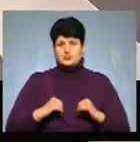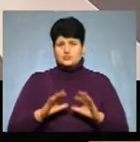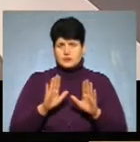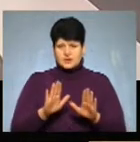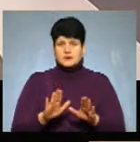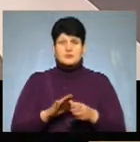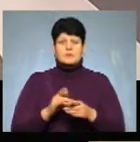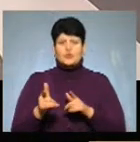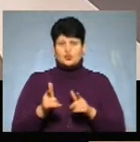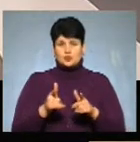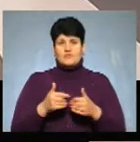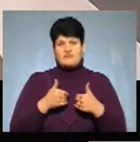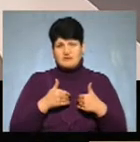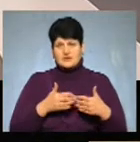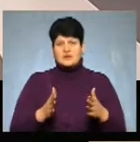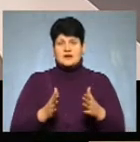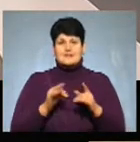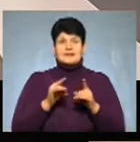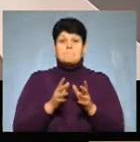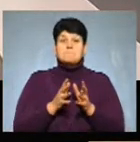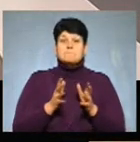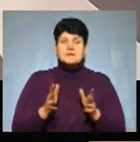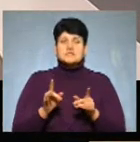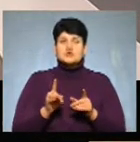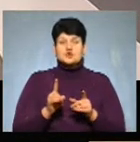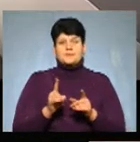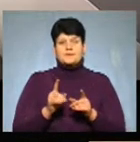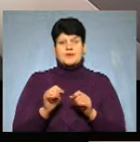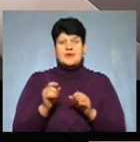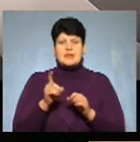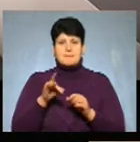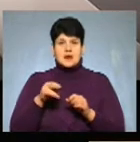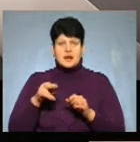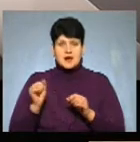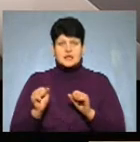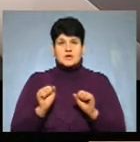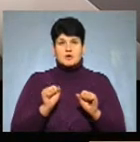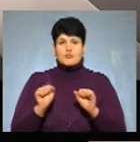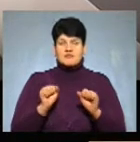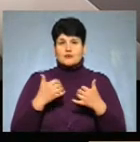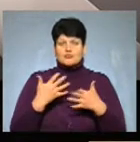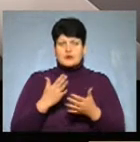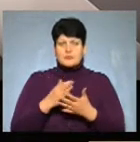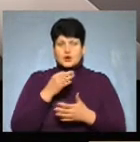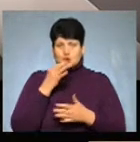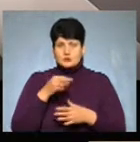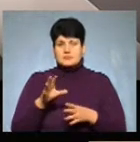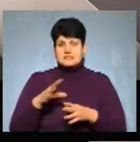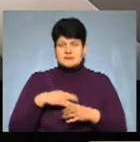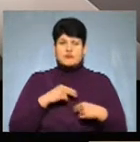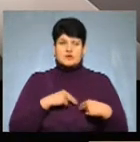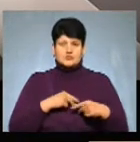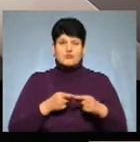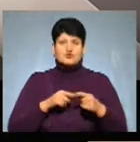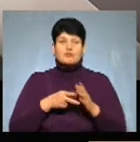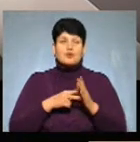ми абсолютно готові і відкриті, тим більше, що єпархіальні управління вже мають досвід, ми з ними співпрацюємо в